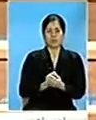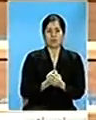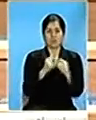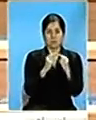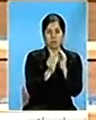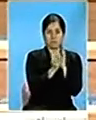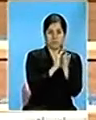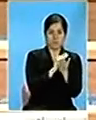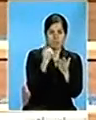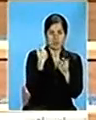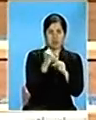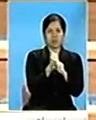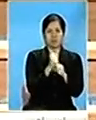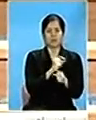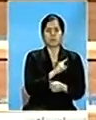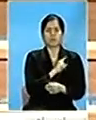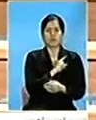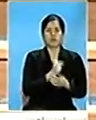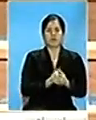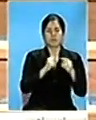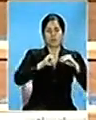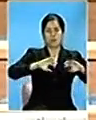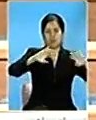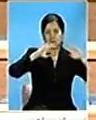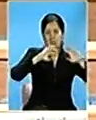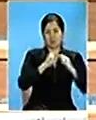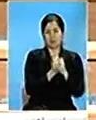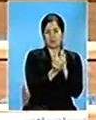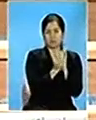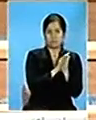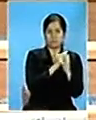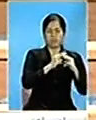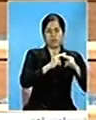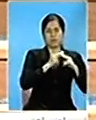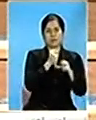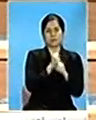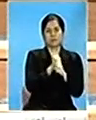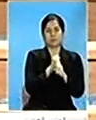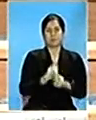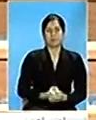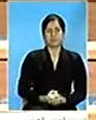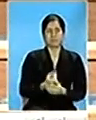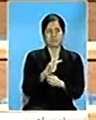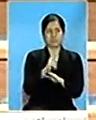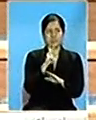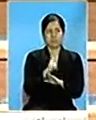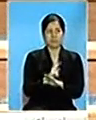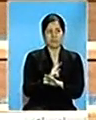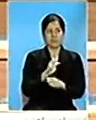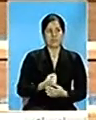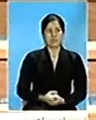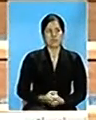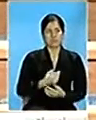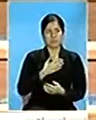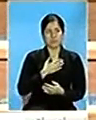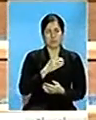เปลี่ยนเป็นการปฏิบัติจากรัฐบาลชุดนี้ท่านประธานที่เคารพที่ผม